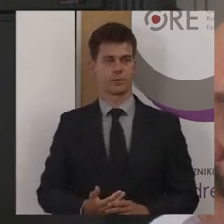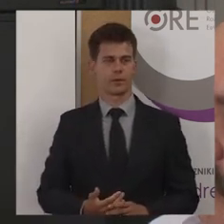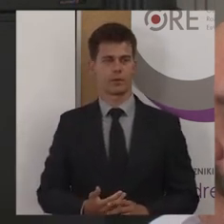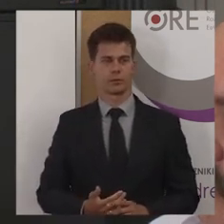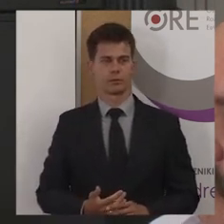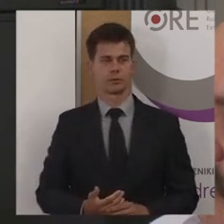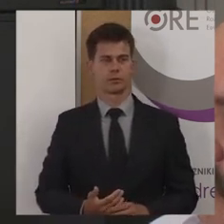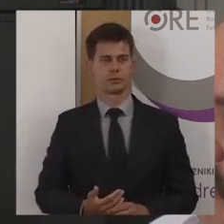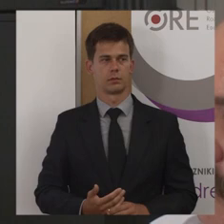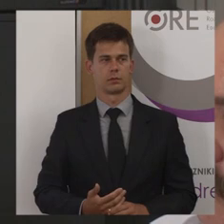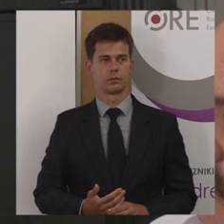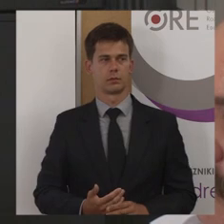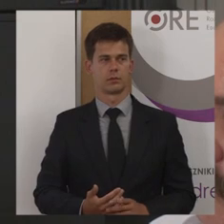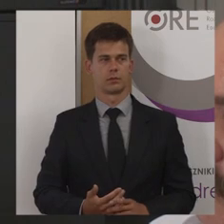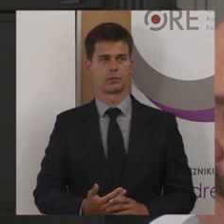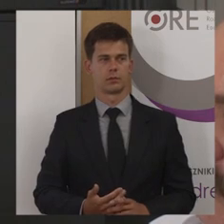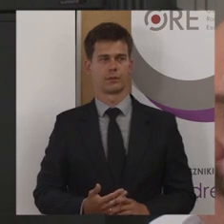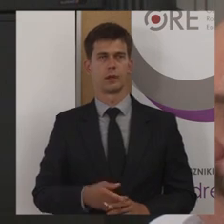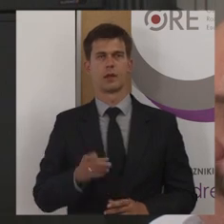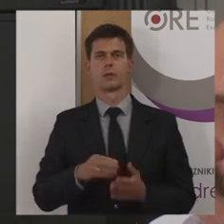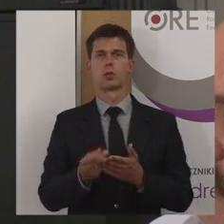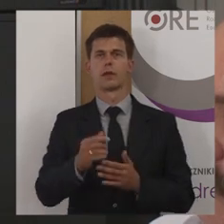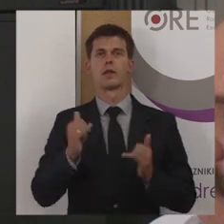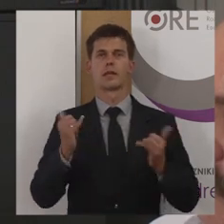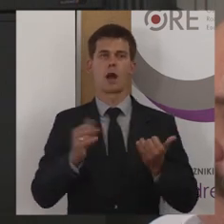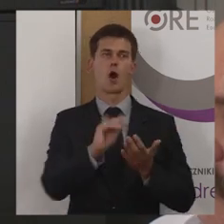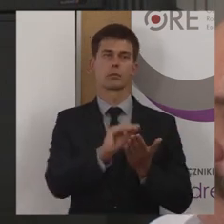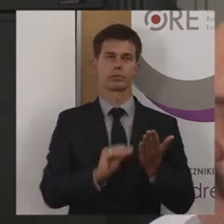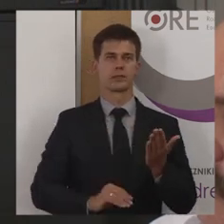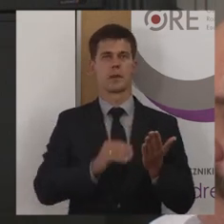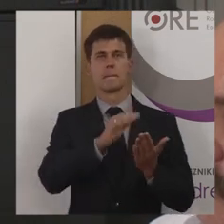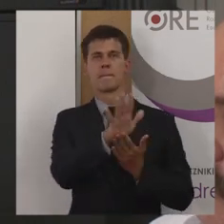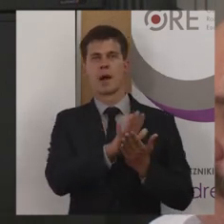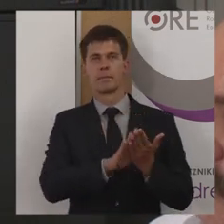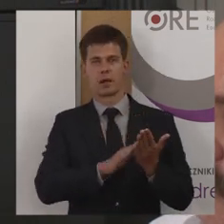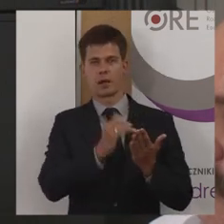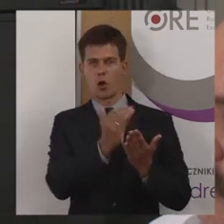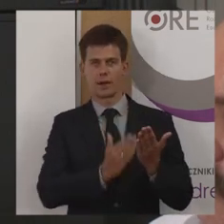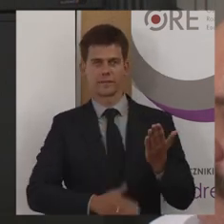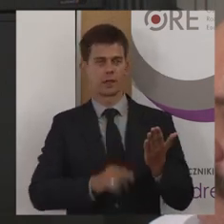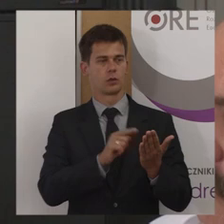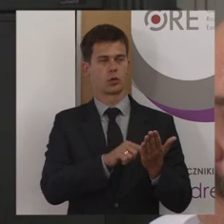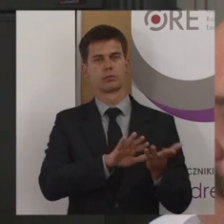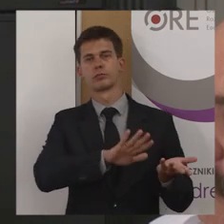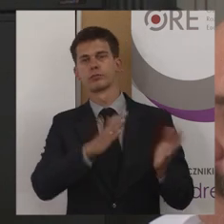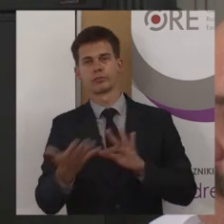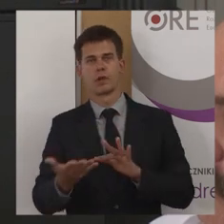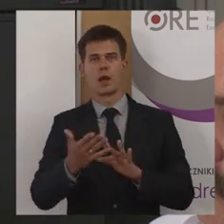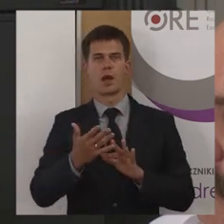ogólnodostępnych, na jakim poziomie opisać tą mapę w opisie alternatywnym,